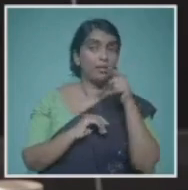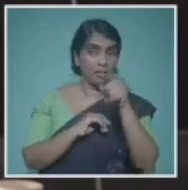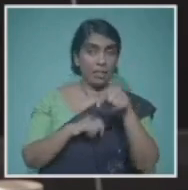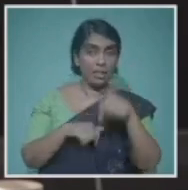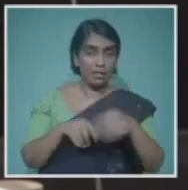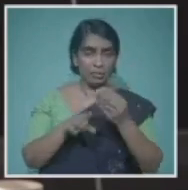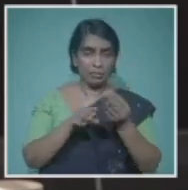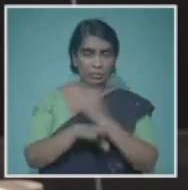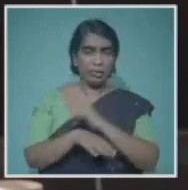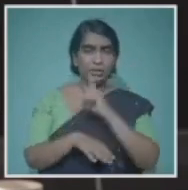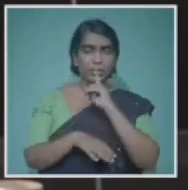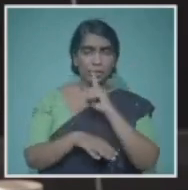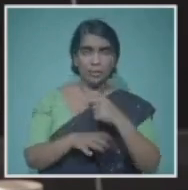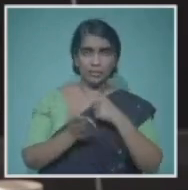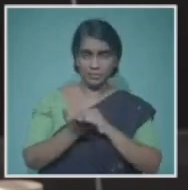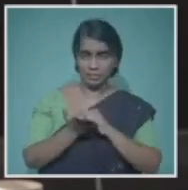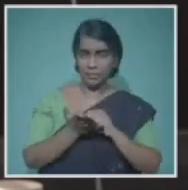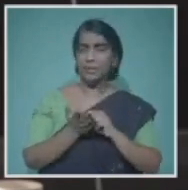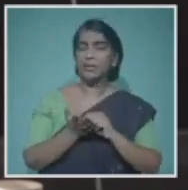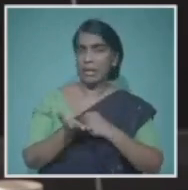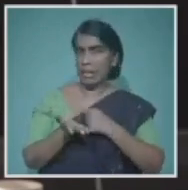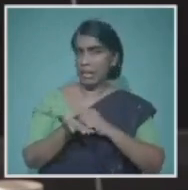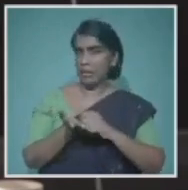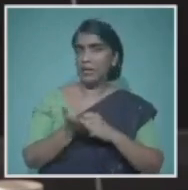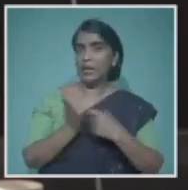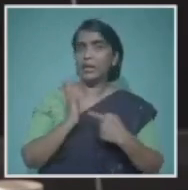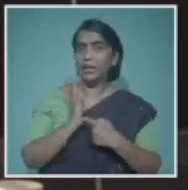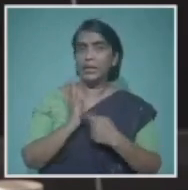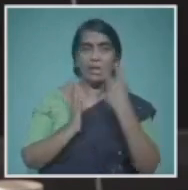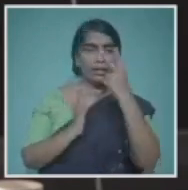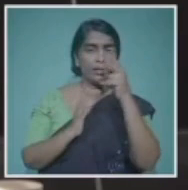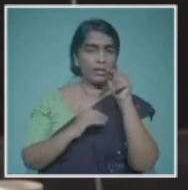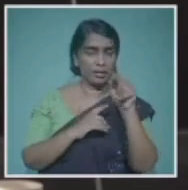දැන් පොඩ්ඩකට කලින් කිව්වා මම ලියාගත්තා ට්‍රිලියන්